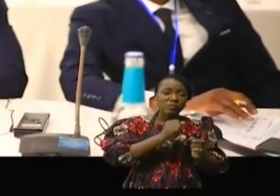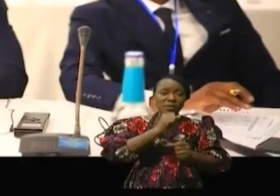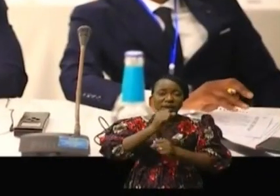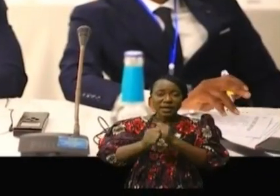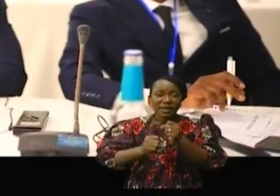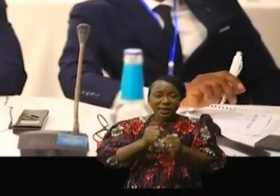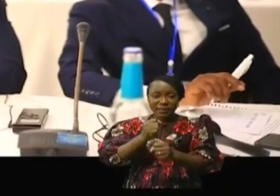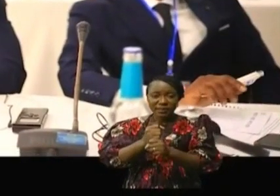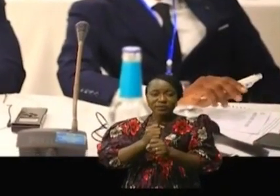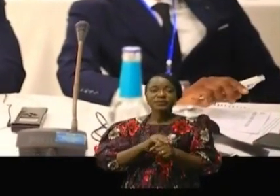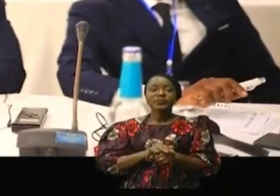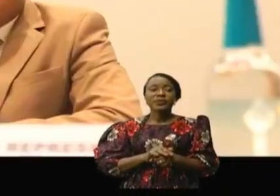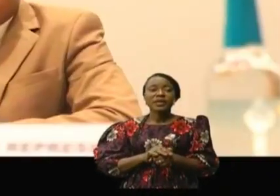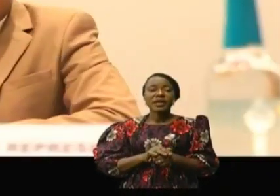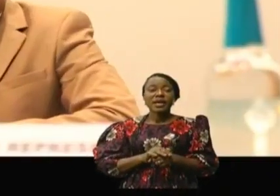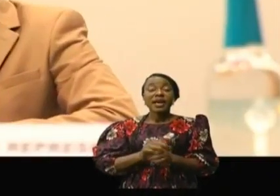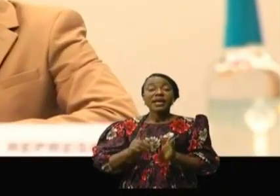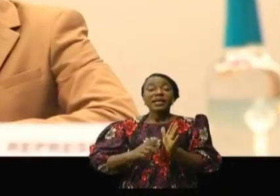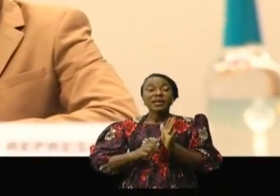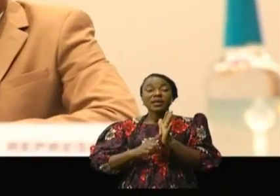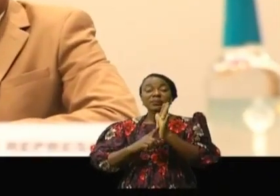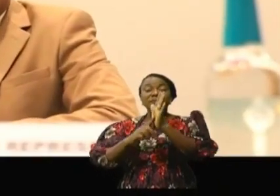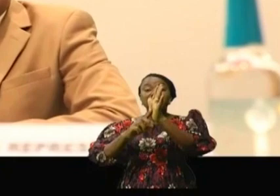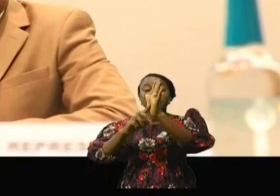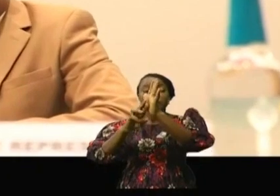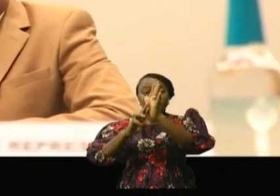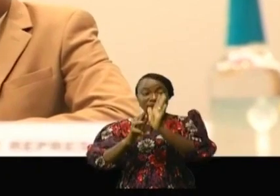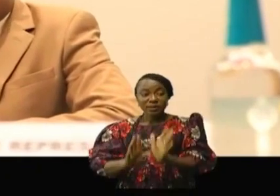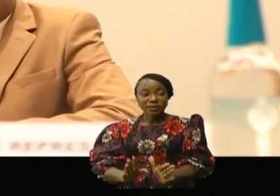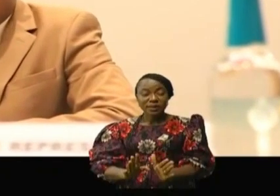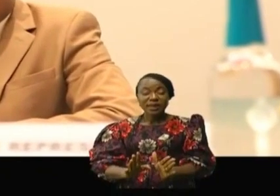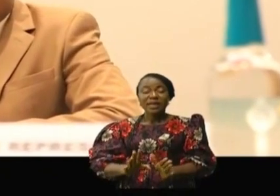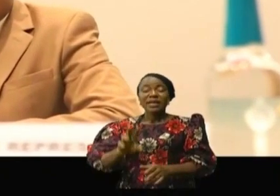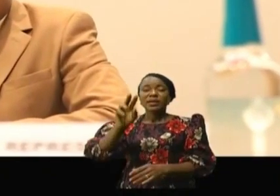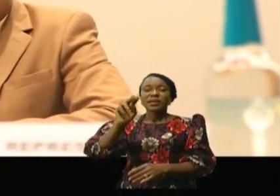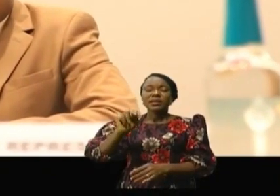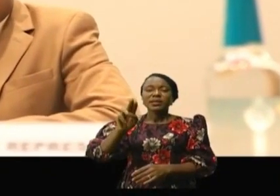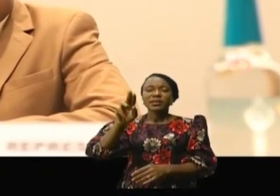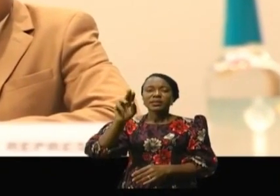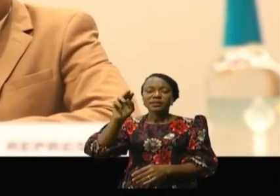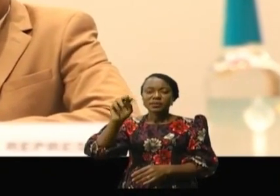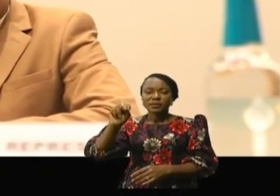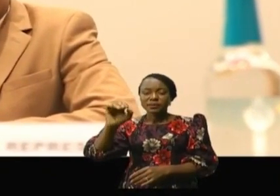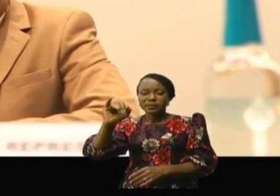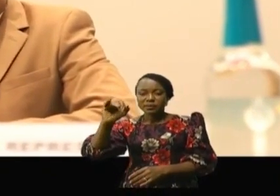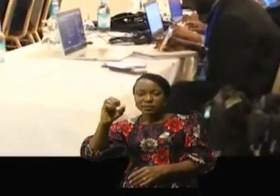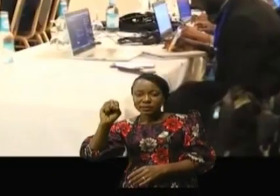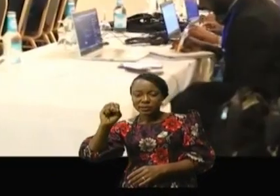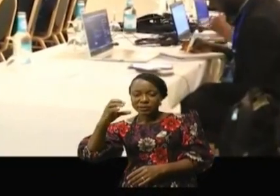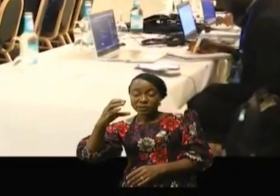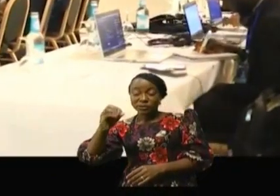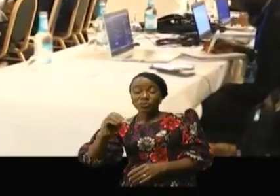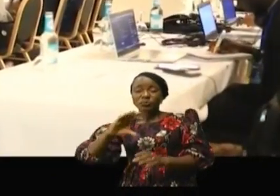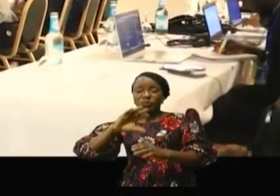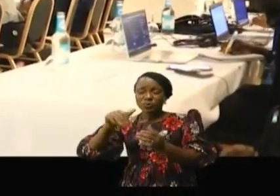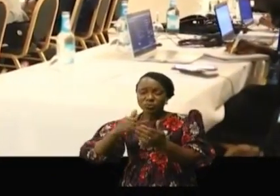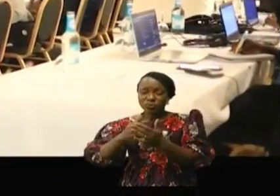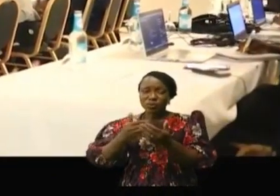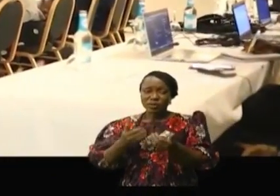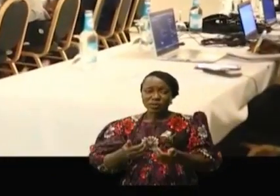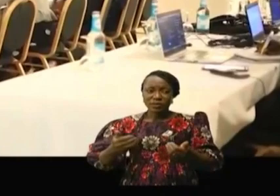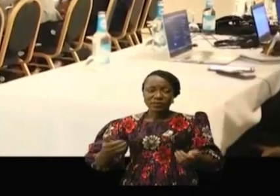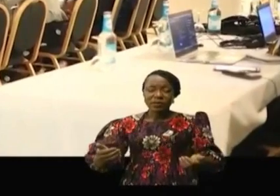Le représentant de l'UNESCO, Isaias Beretto, la compétence de la santé universelle pour tous, les enfants et jeunes,